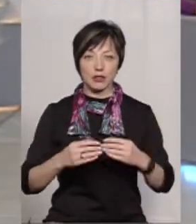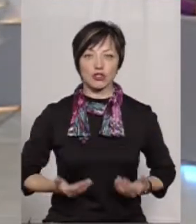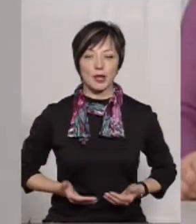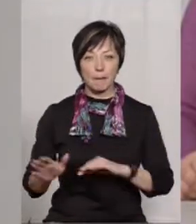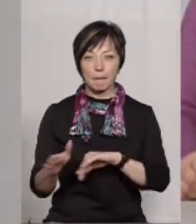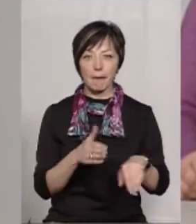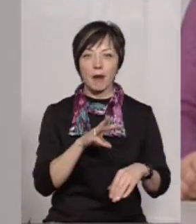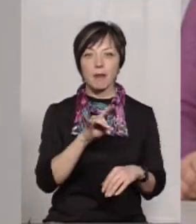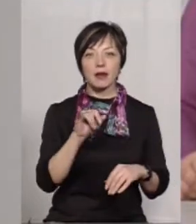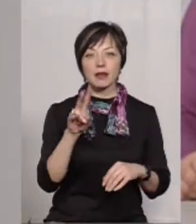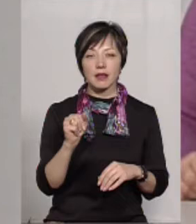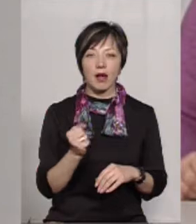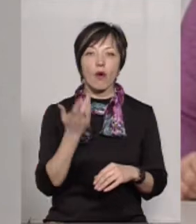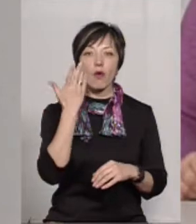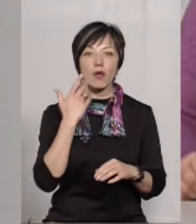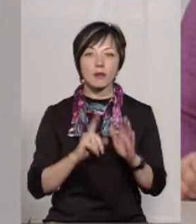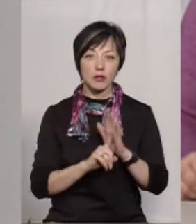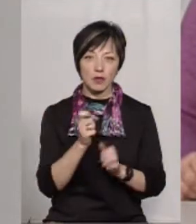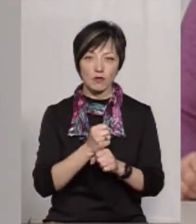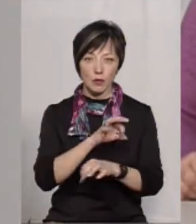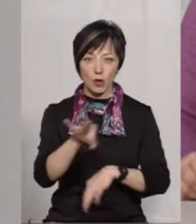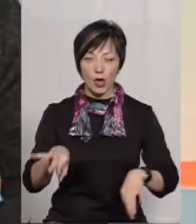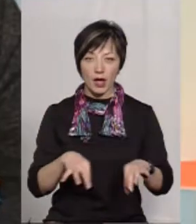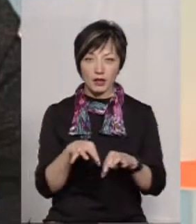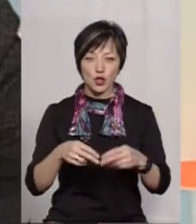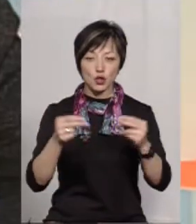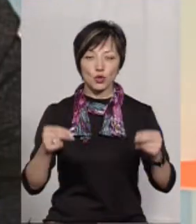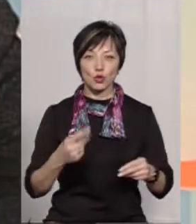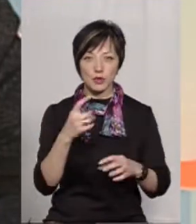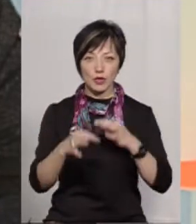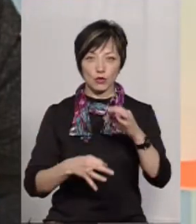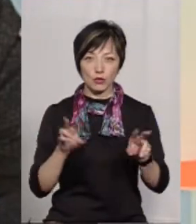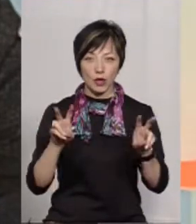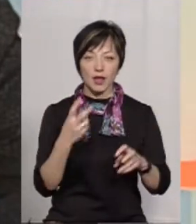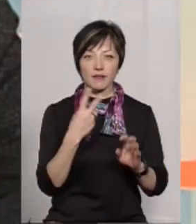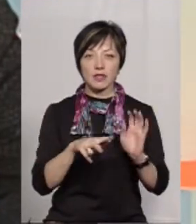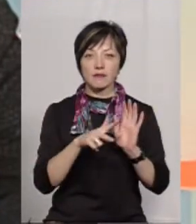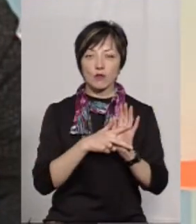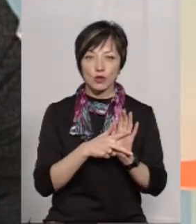Марино, відколи діє проєкт «Шлюб за добу»? Проєкт почав діяти